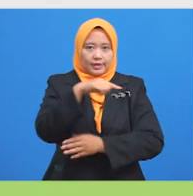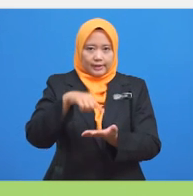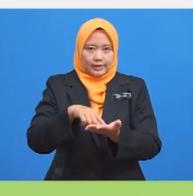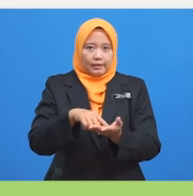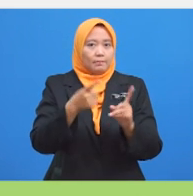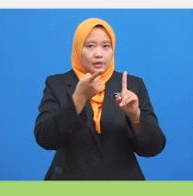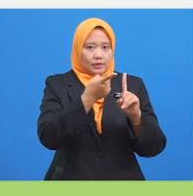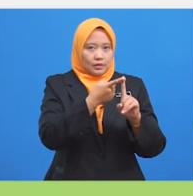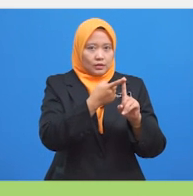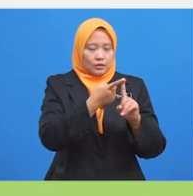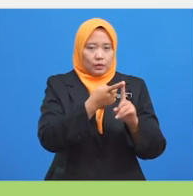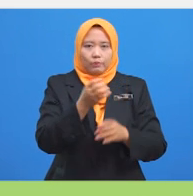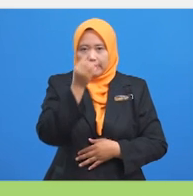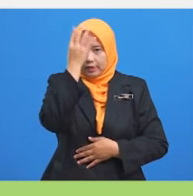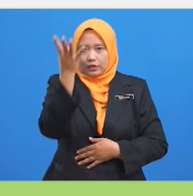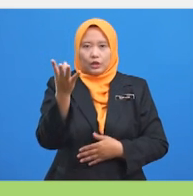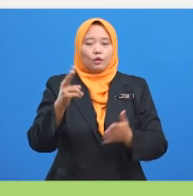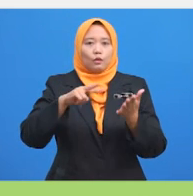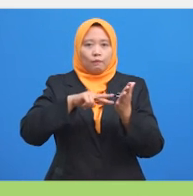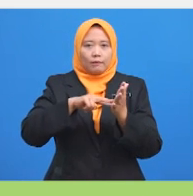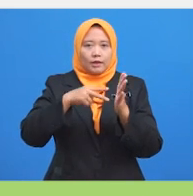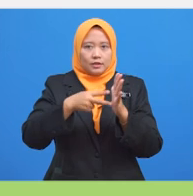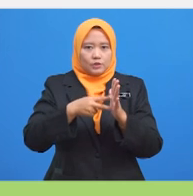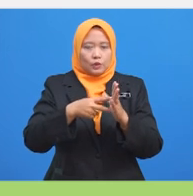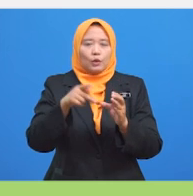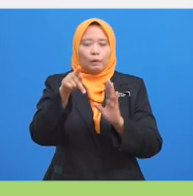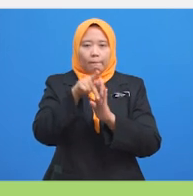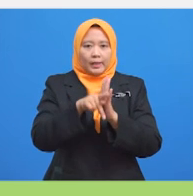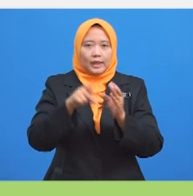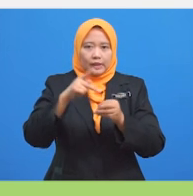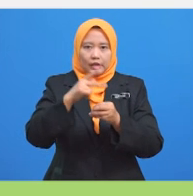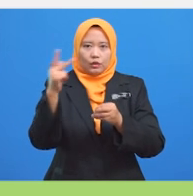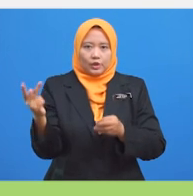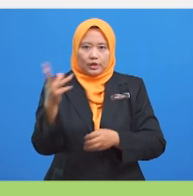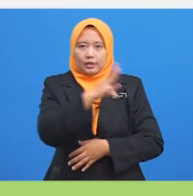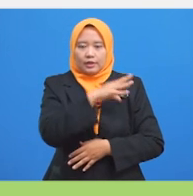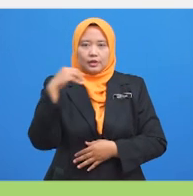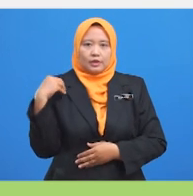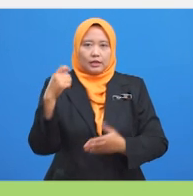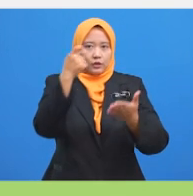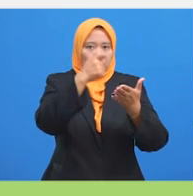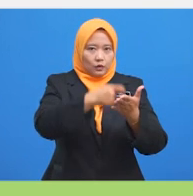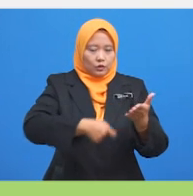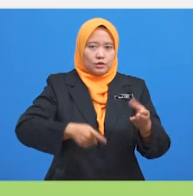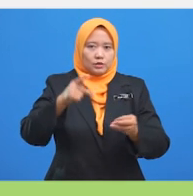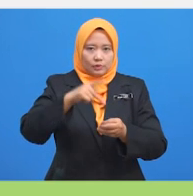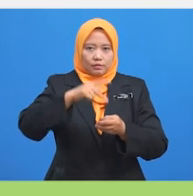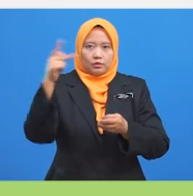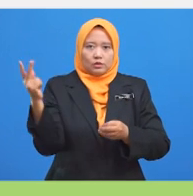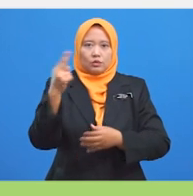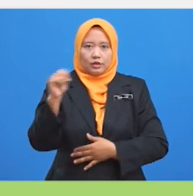pertama, menyatakan maksud pengeluaran dan kos pengeluaran. Kedua,